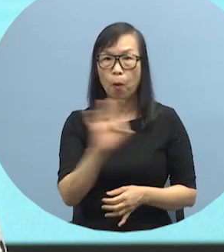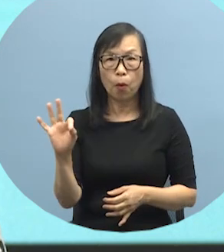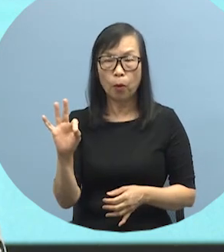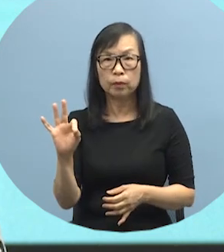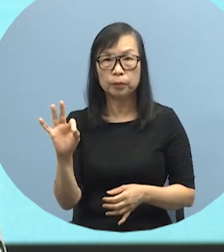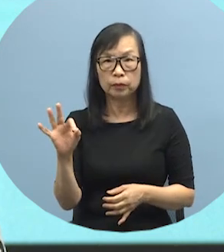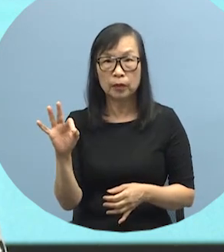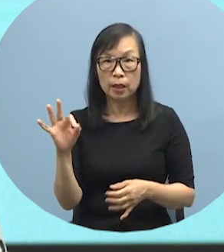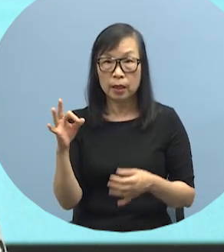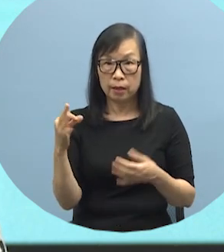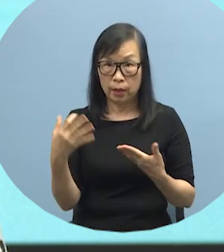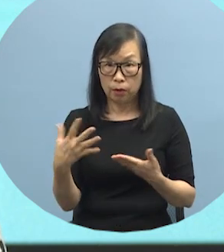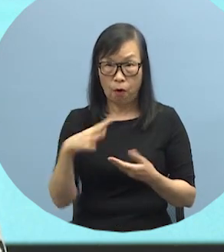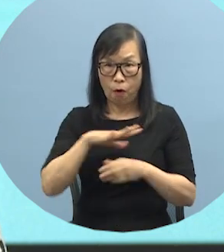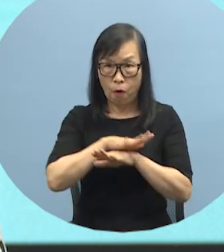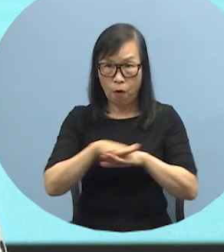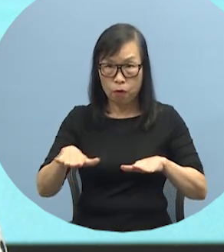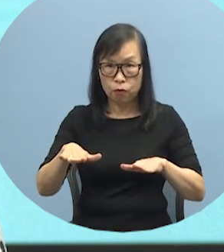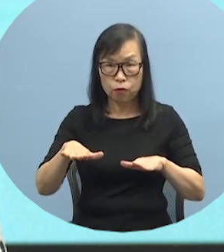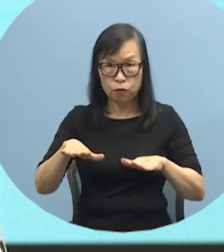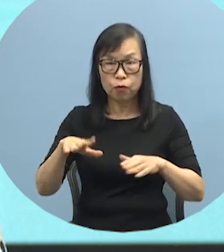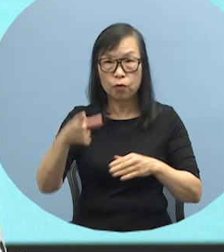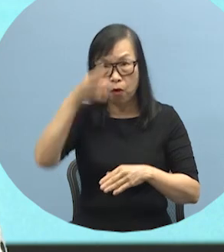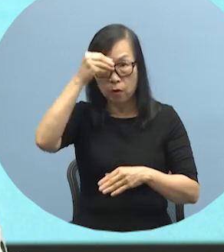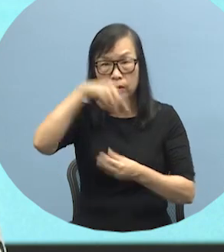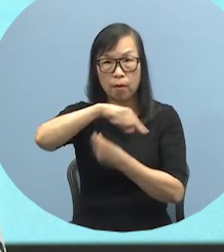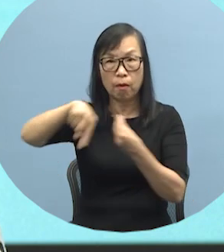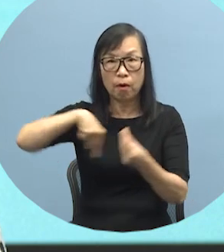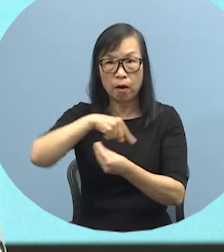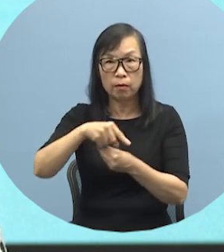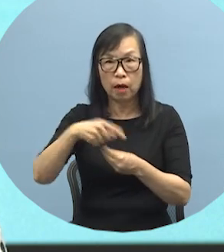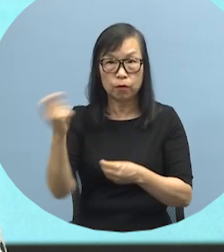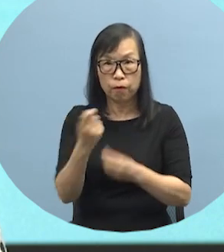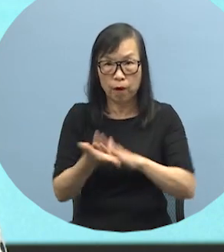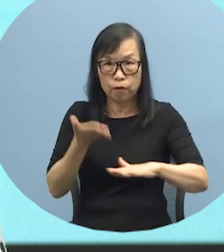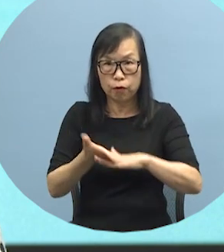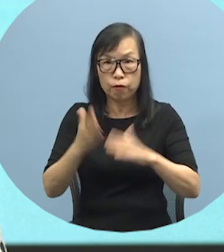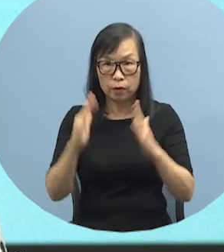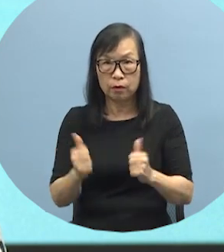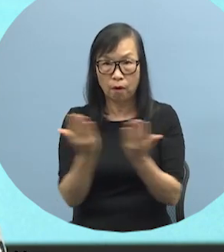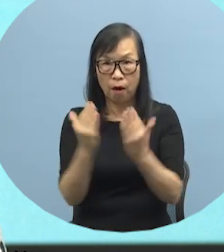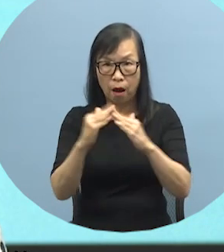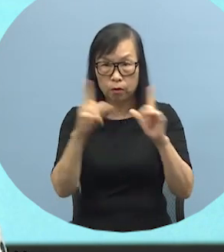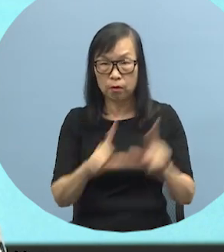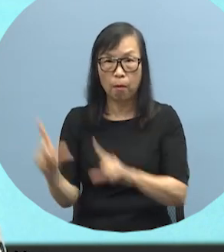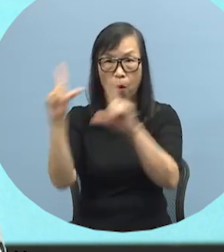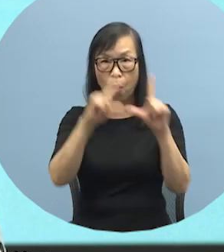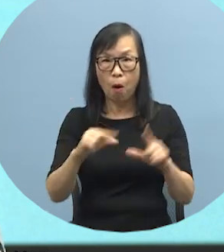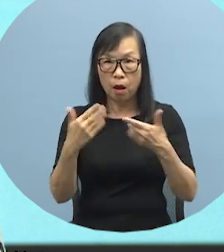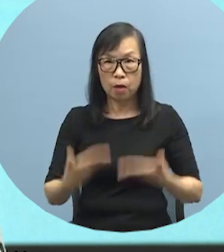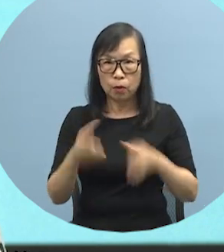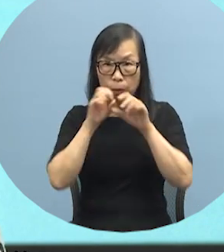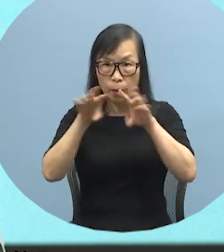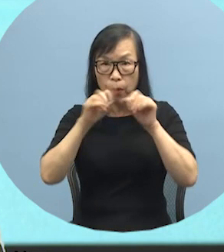的。為了締造安全的學習環境和盡快恢復正常的校園生活，我在這裡都向各